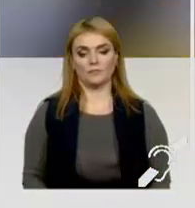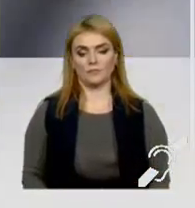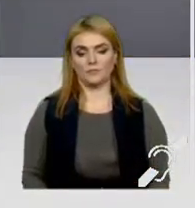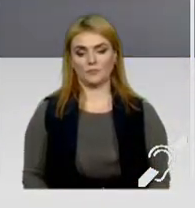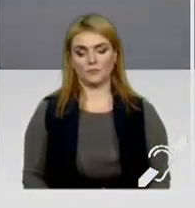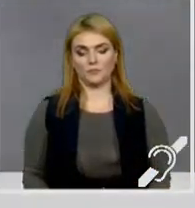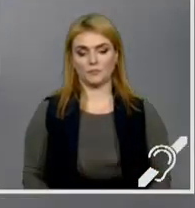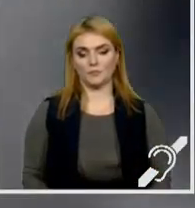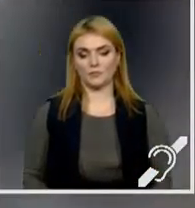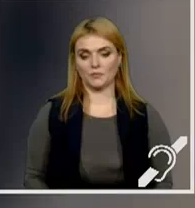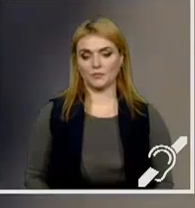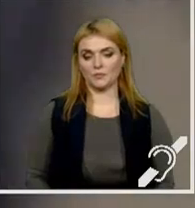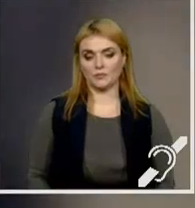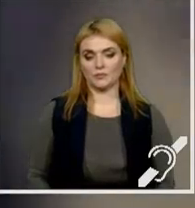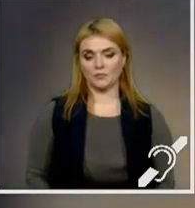accident